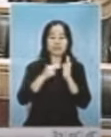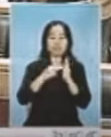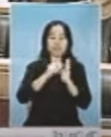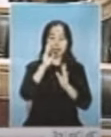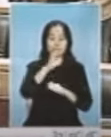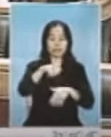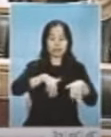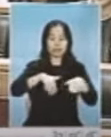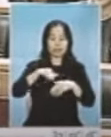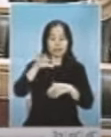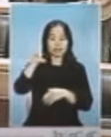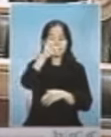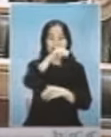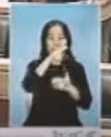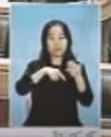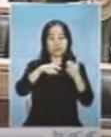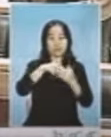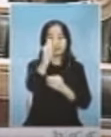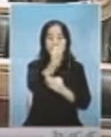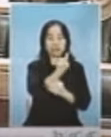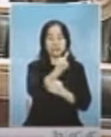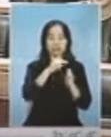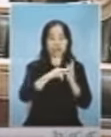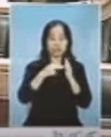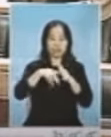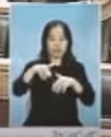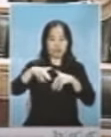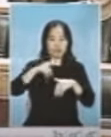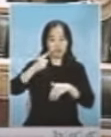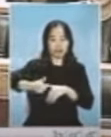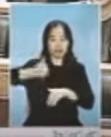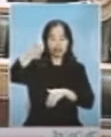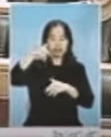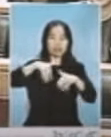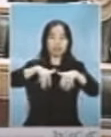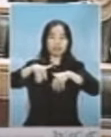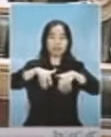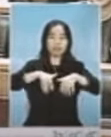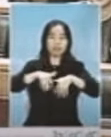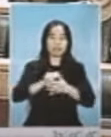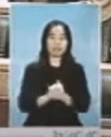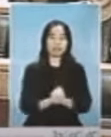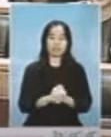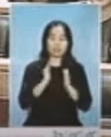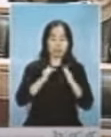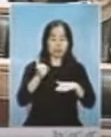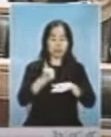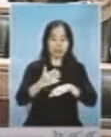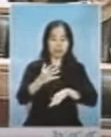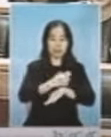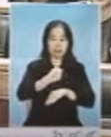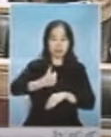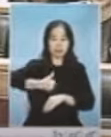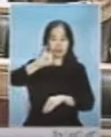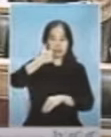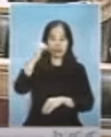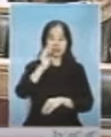นประชาชนต้องเป็นใหญ่ในแผ่นดินไม่ใช่นักการเมืองเป็นใหญ่ในแ